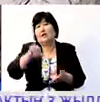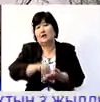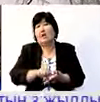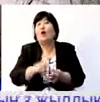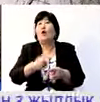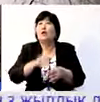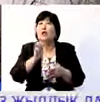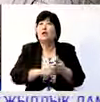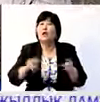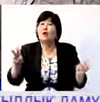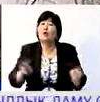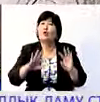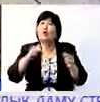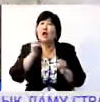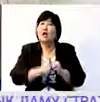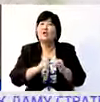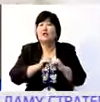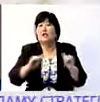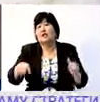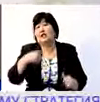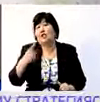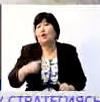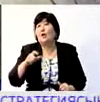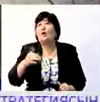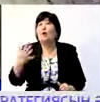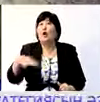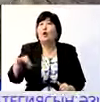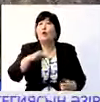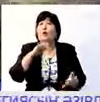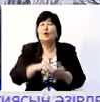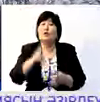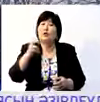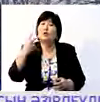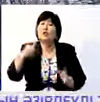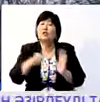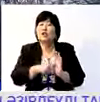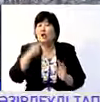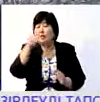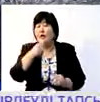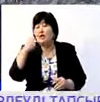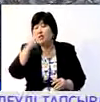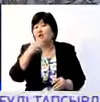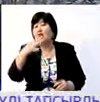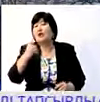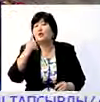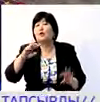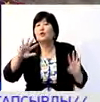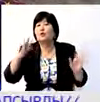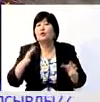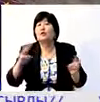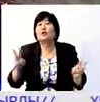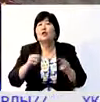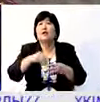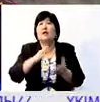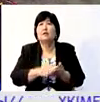Осының салдарынан өрт оқиғалар жиілейді, дейді мамандар. Былтыр облыс орталығында 226, жыл бастан бері 41 өрт жағдай тіркелген.